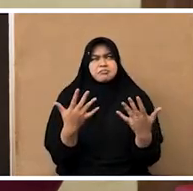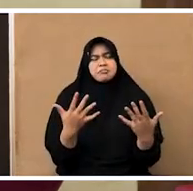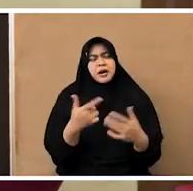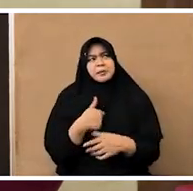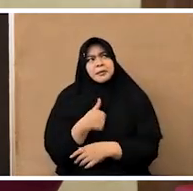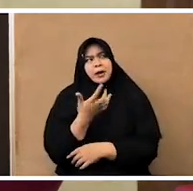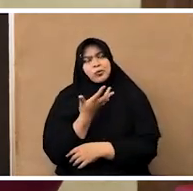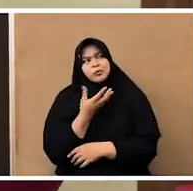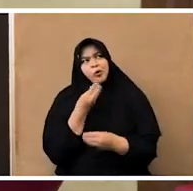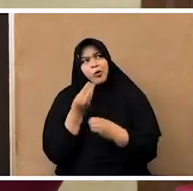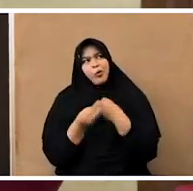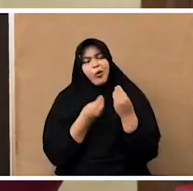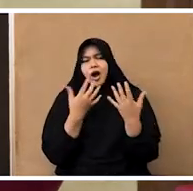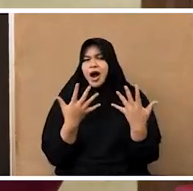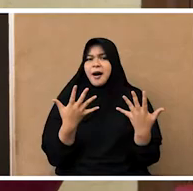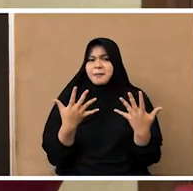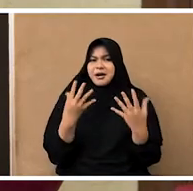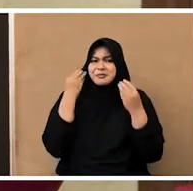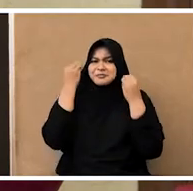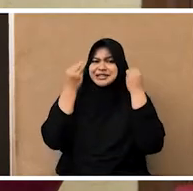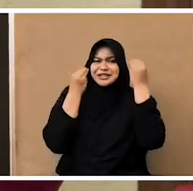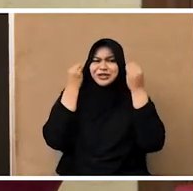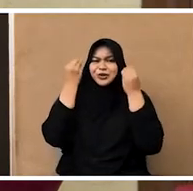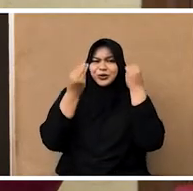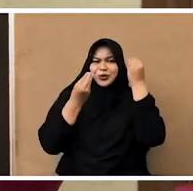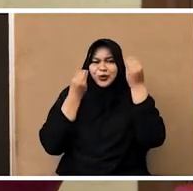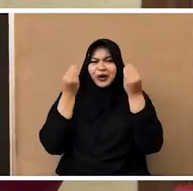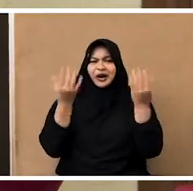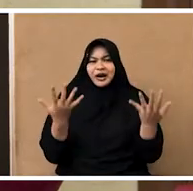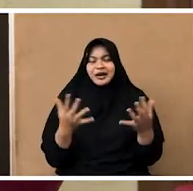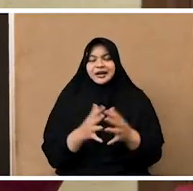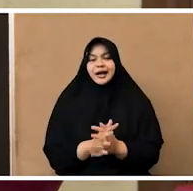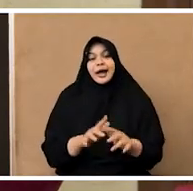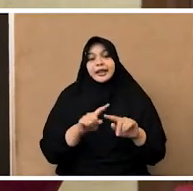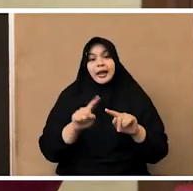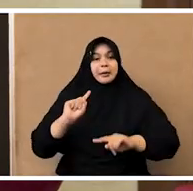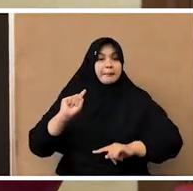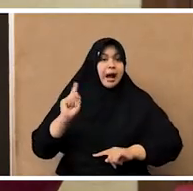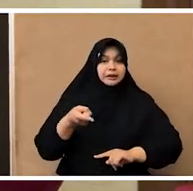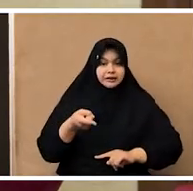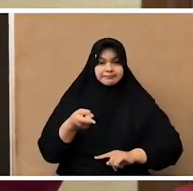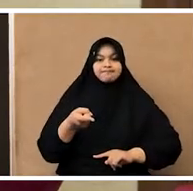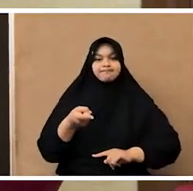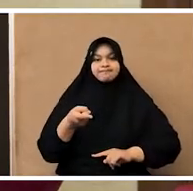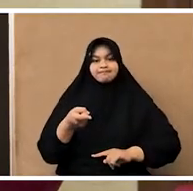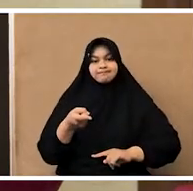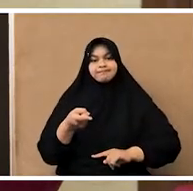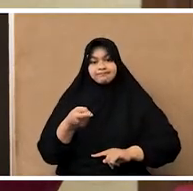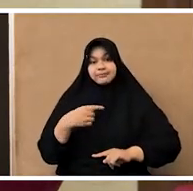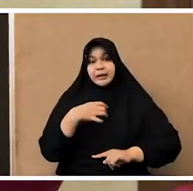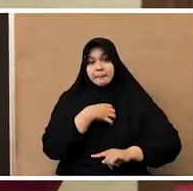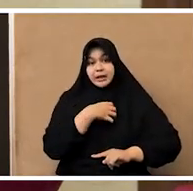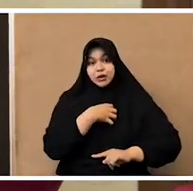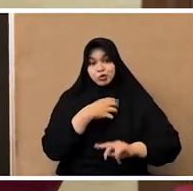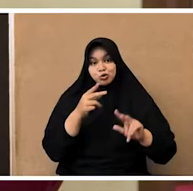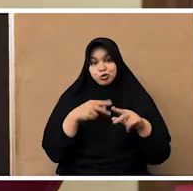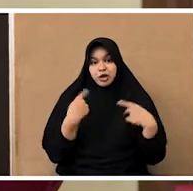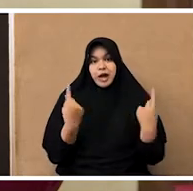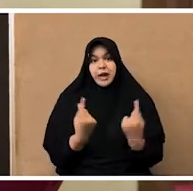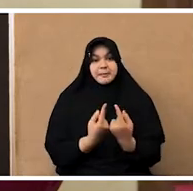itu bingung saya jadinya tapi yang pasti kalau yang menurut kami